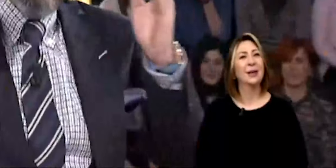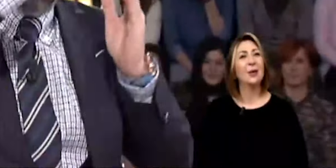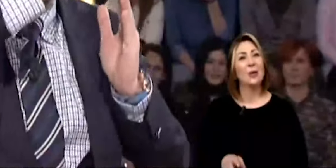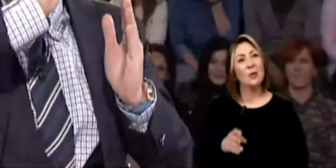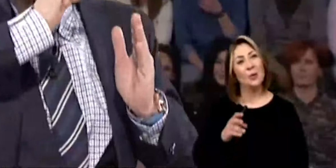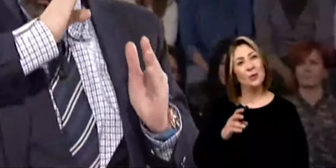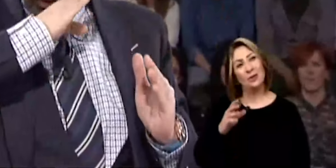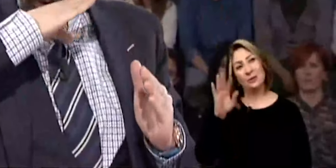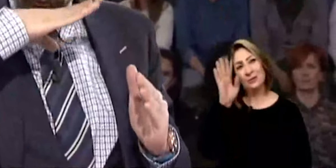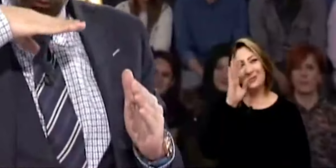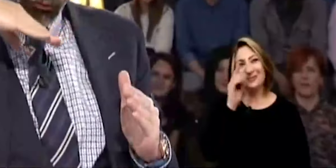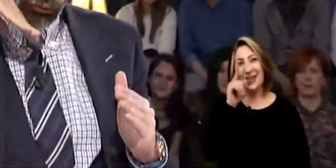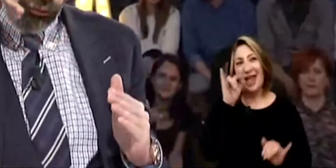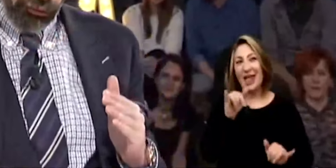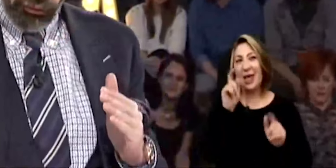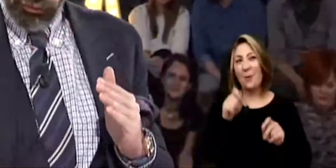böyle.